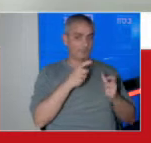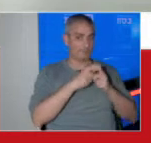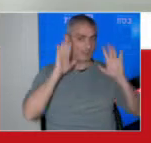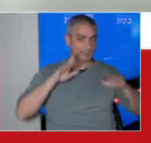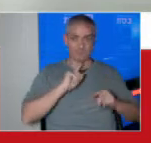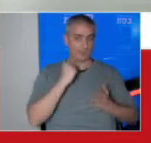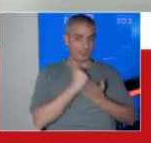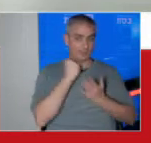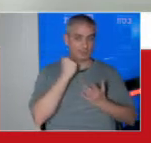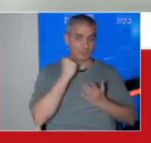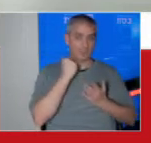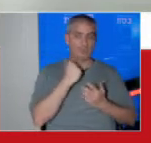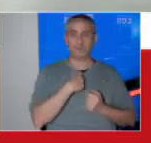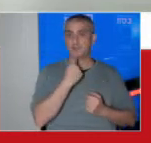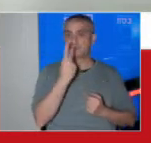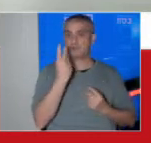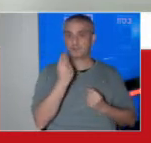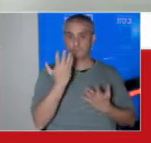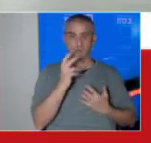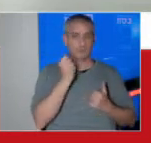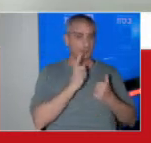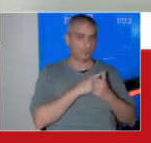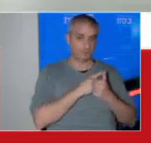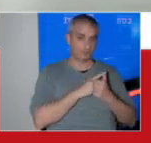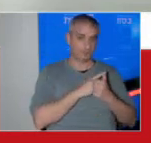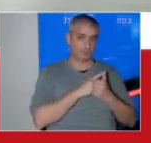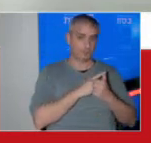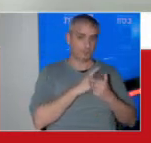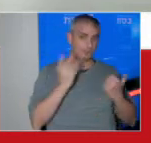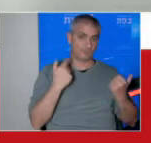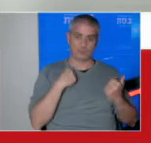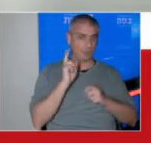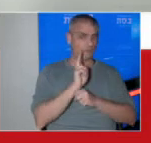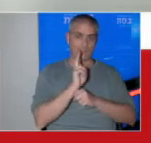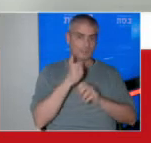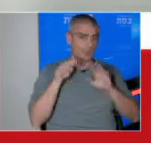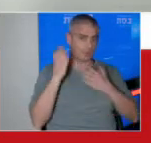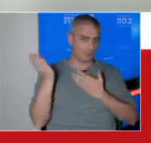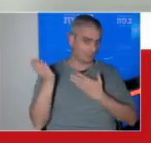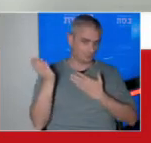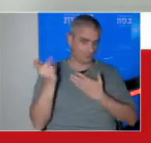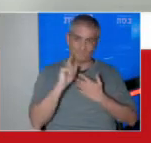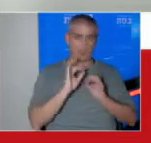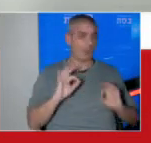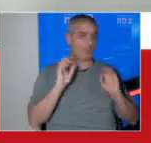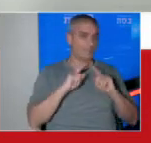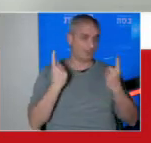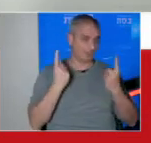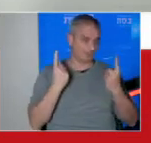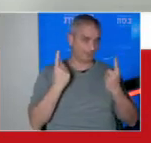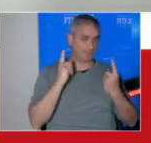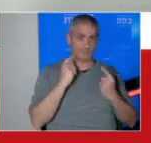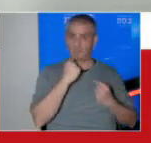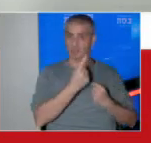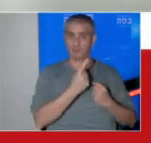את זה. לכן אני אגיד שני דברים. א', עוד פעם, לא באתי להגן על ראש הממשלה, ולא על אף אחד אחר, אבל